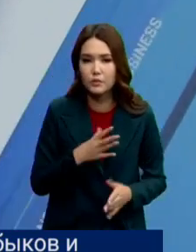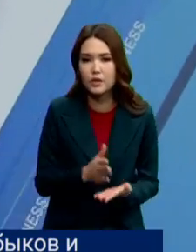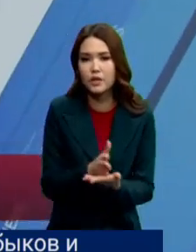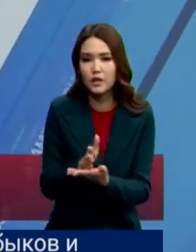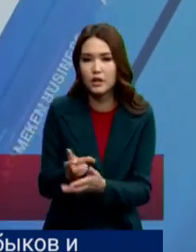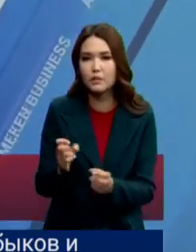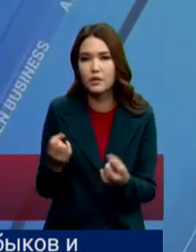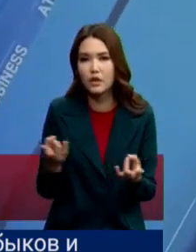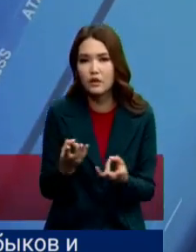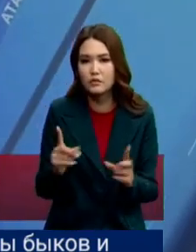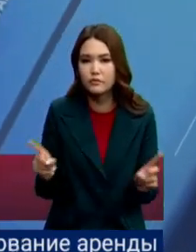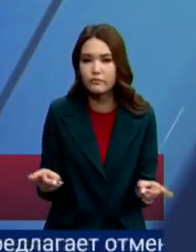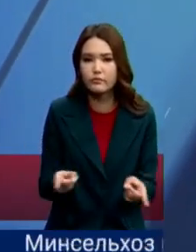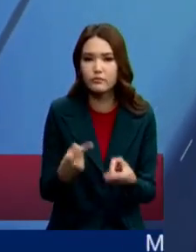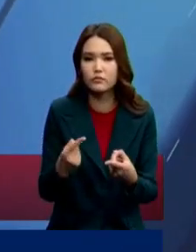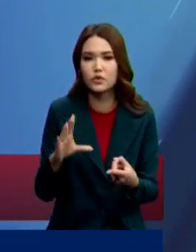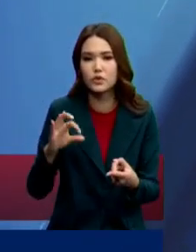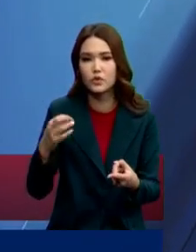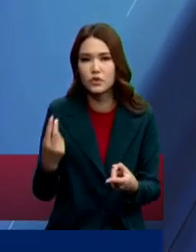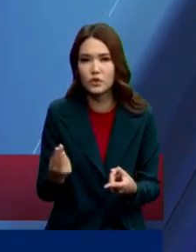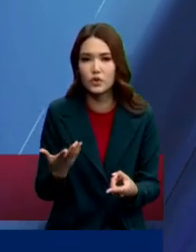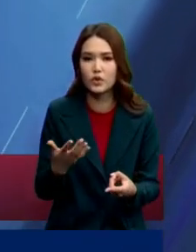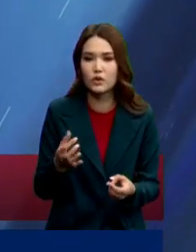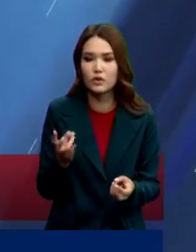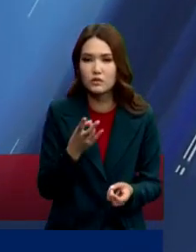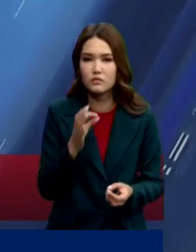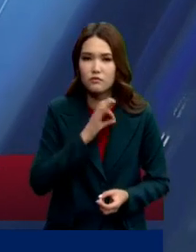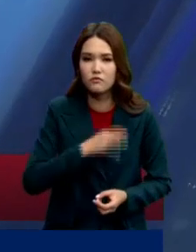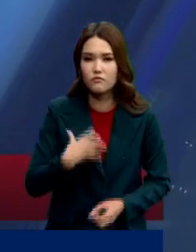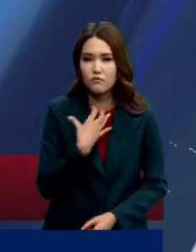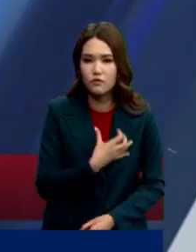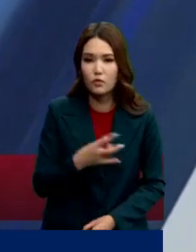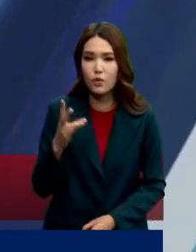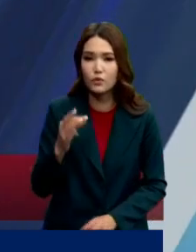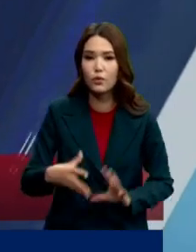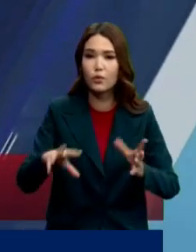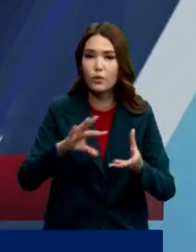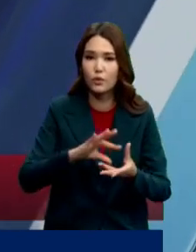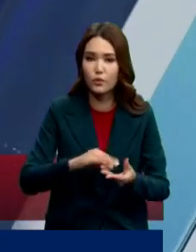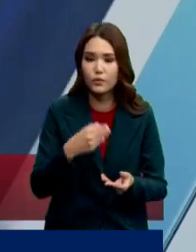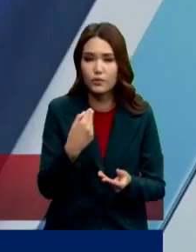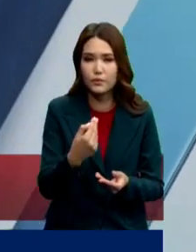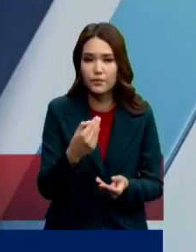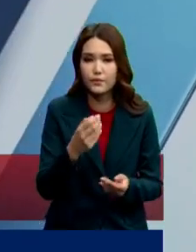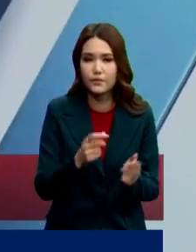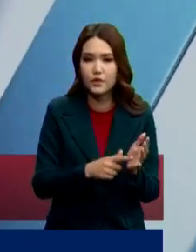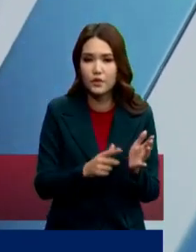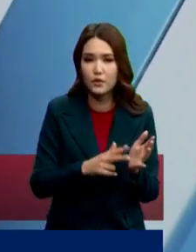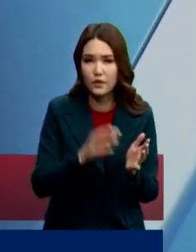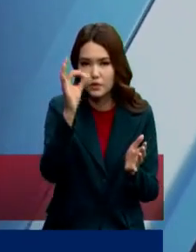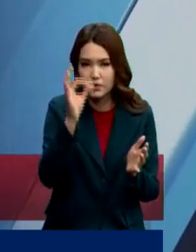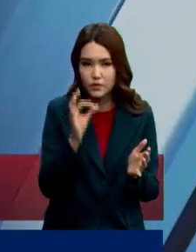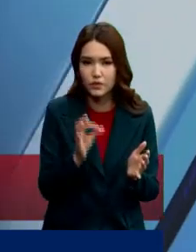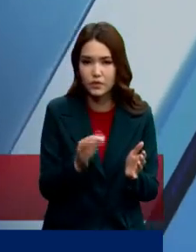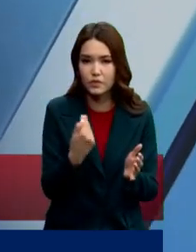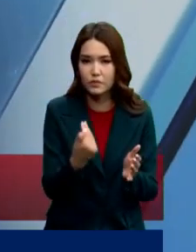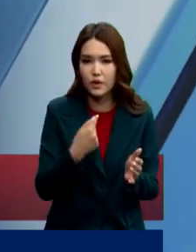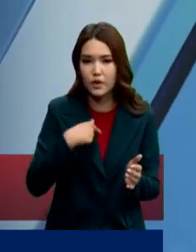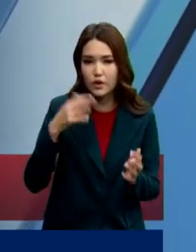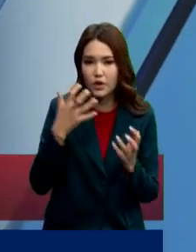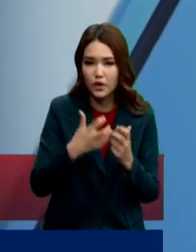на увеличение социальных выплат гражданам Казахстана. Но основную массу этих денег, 70-80%, я